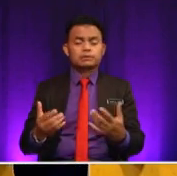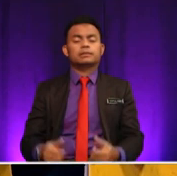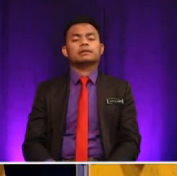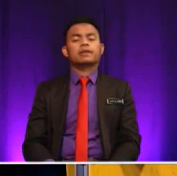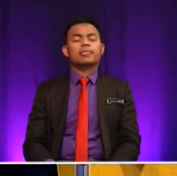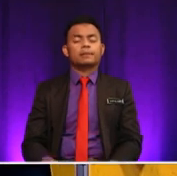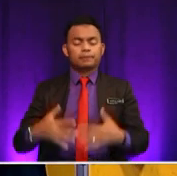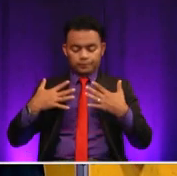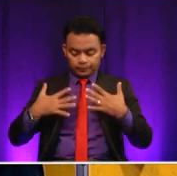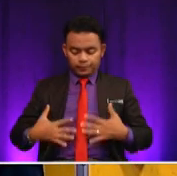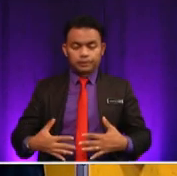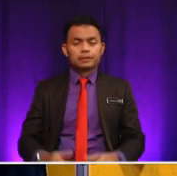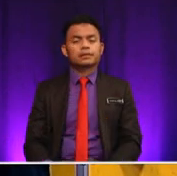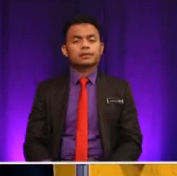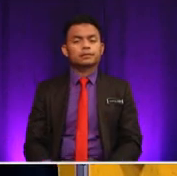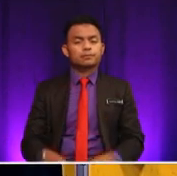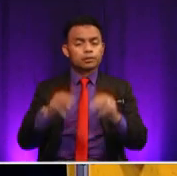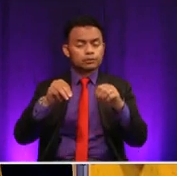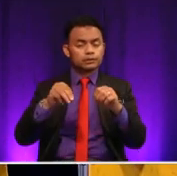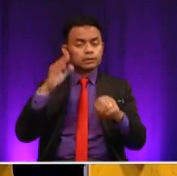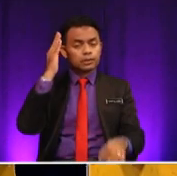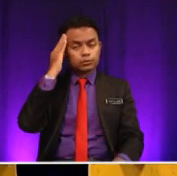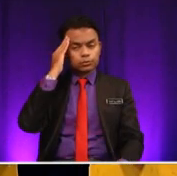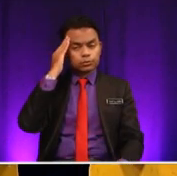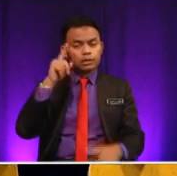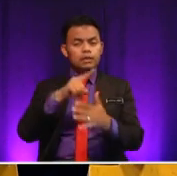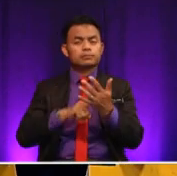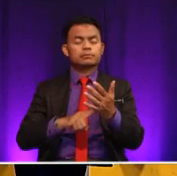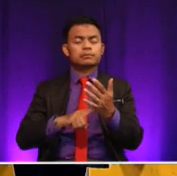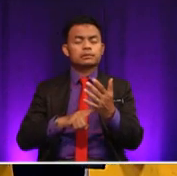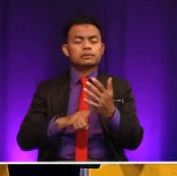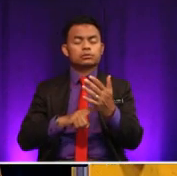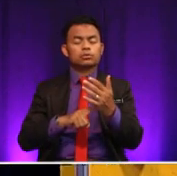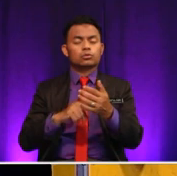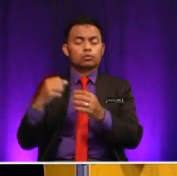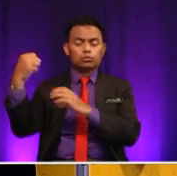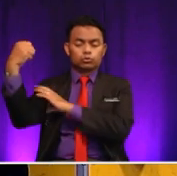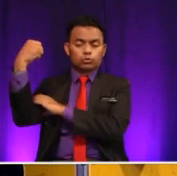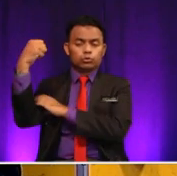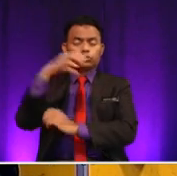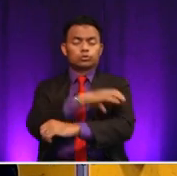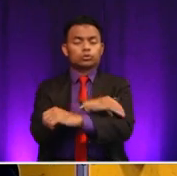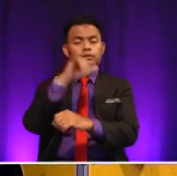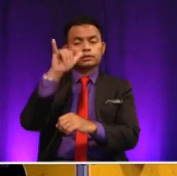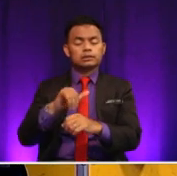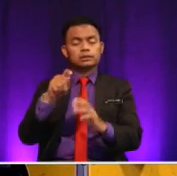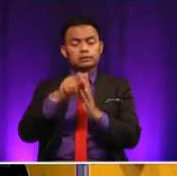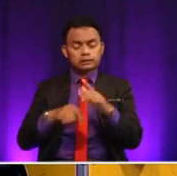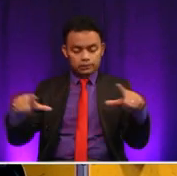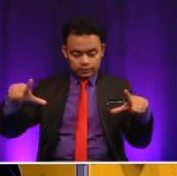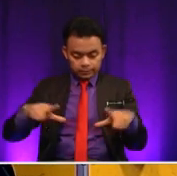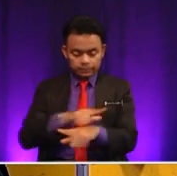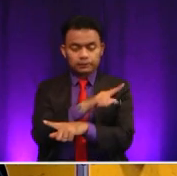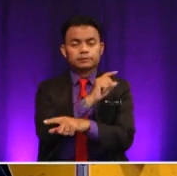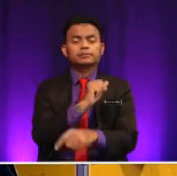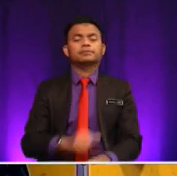baca bulu tahu oto-otok yang terlibat juga dalam ujian yang dijalankan jadi